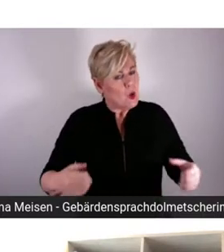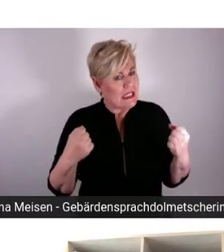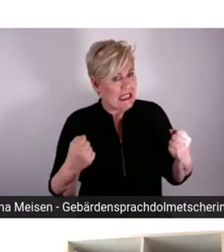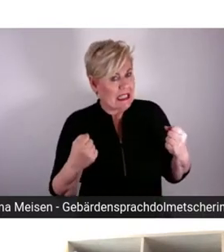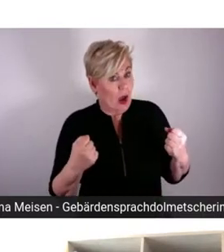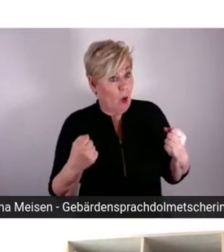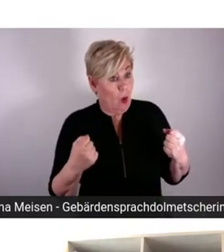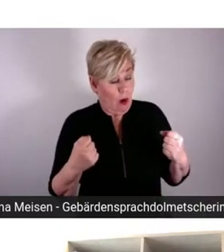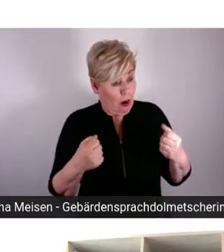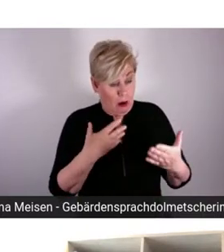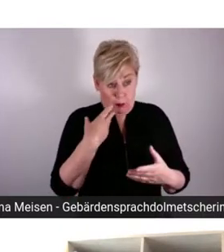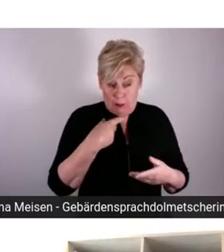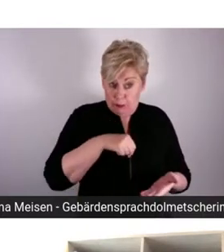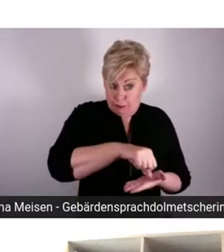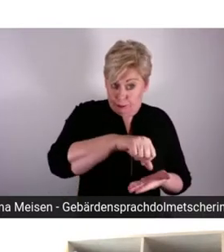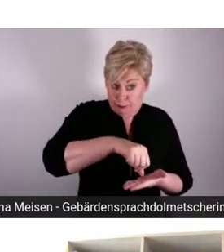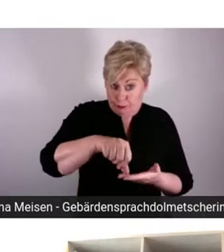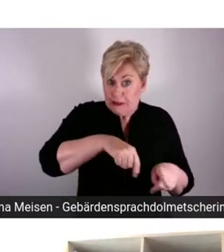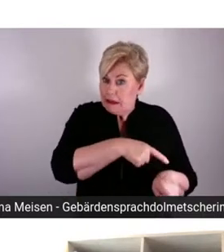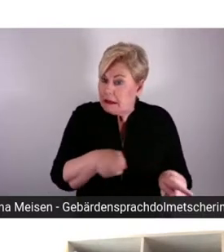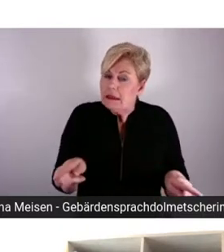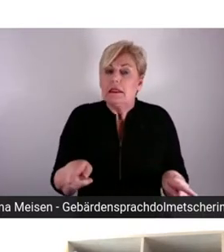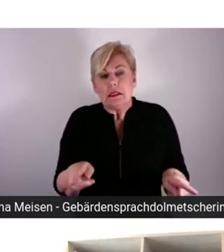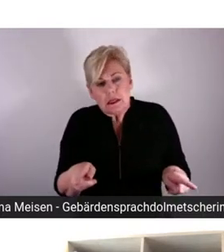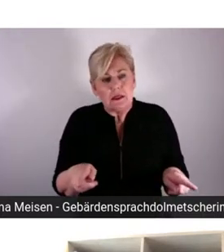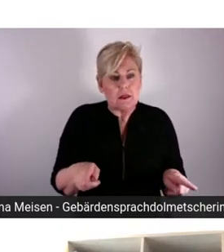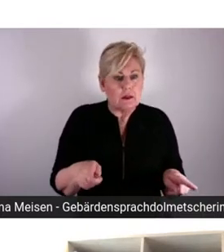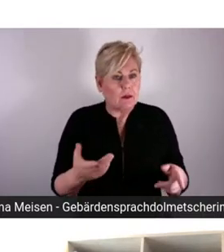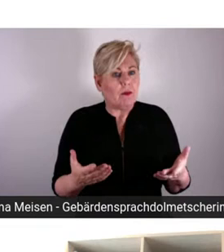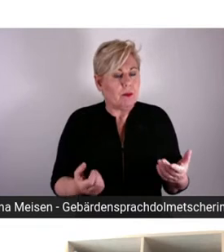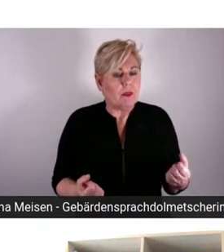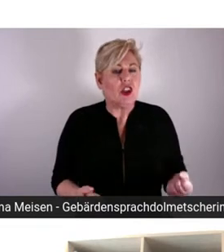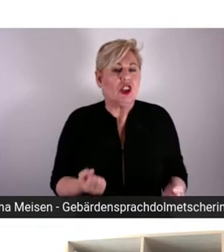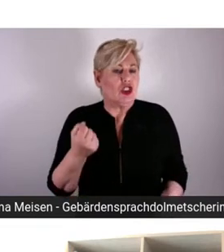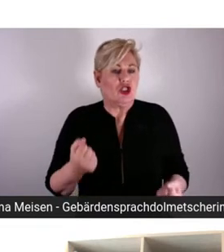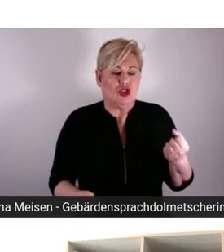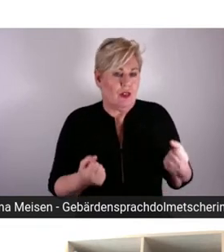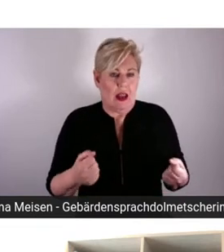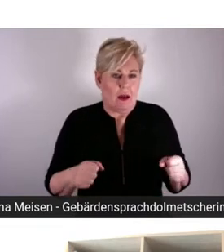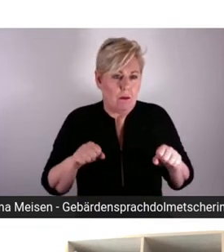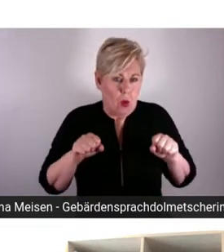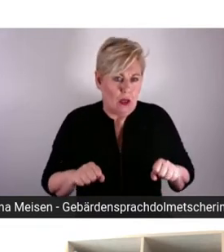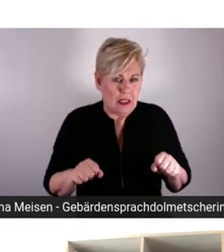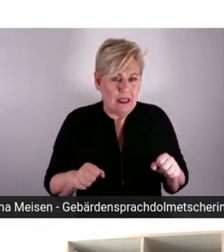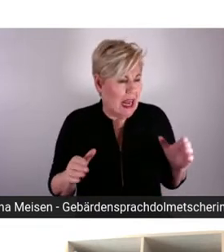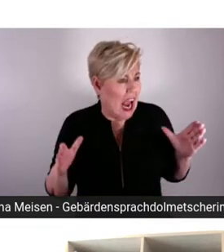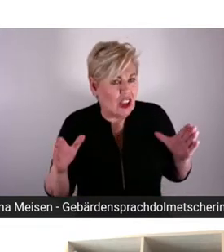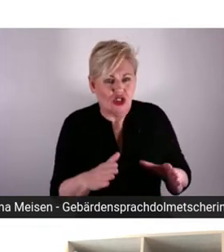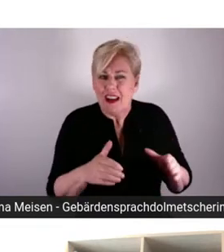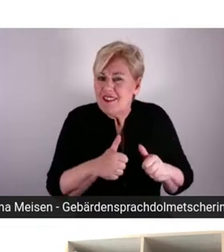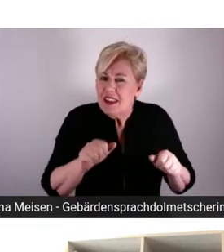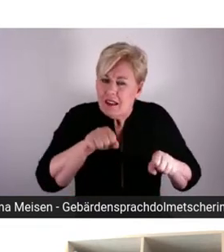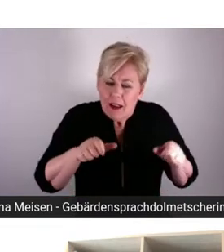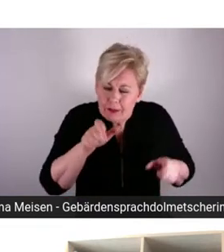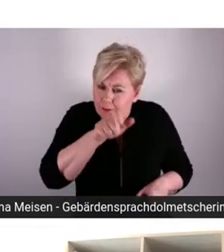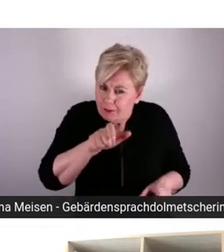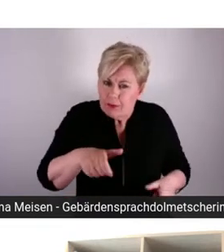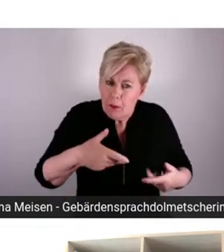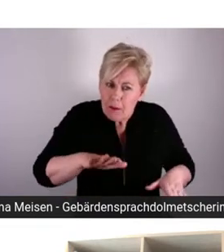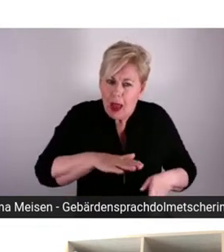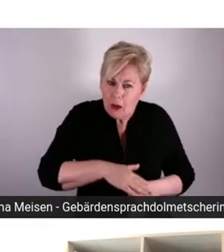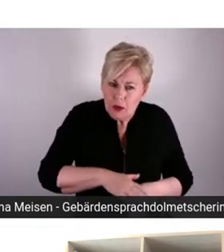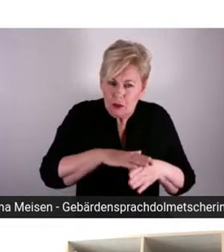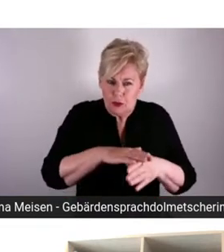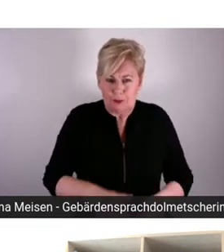Grundsicherungsberechtigte haben ja da schwierigere Möglichkeiten, die sind sehr stark eingeschränkt. Wie kann man die noch unterstützen? Stärker freiwillig. An wen geht